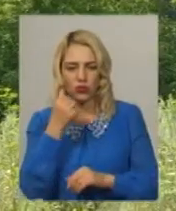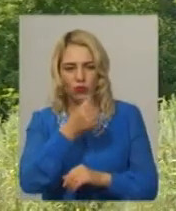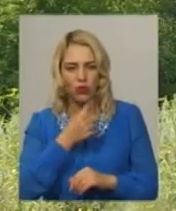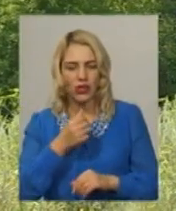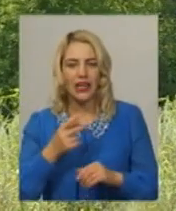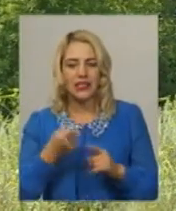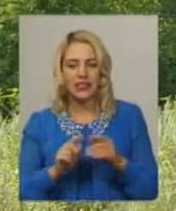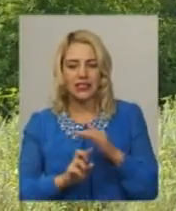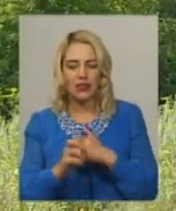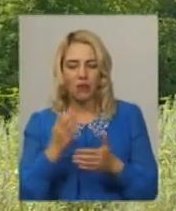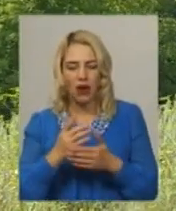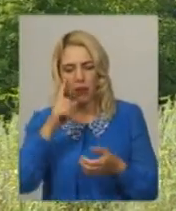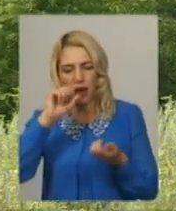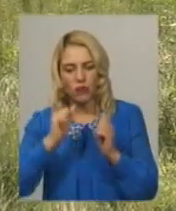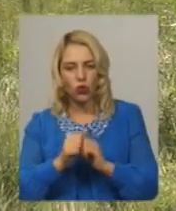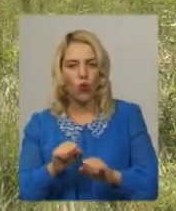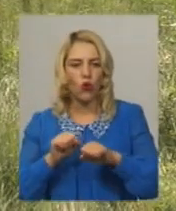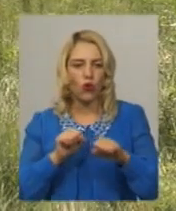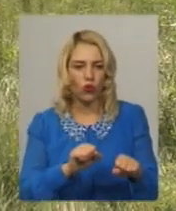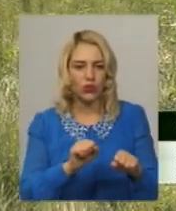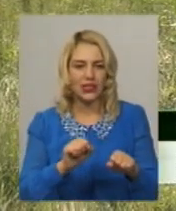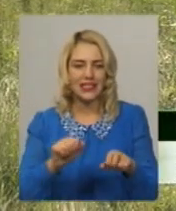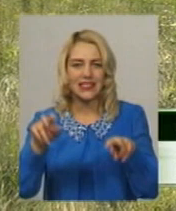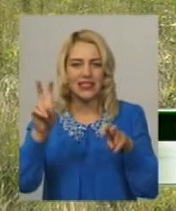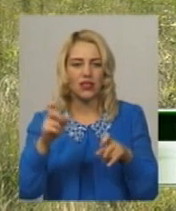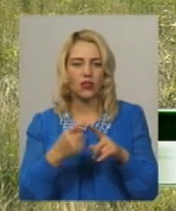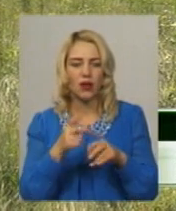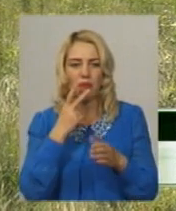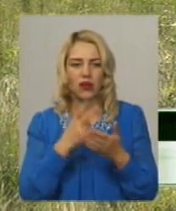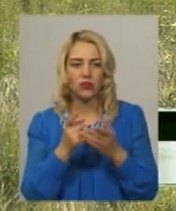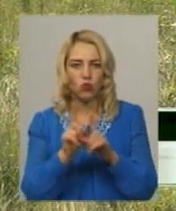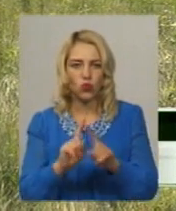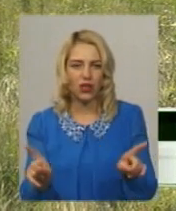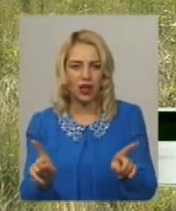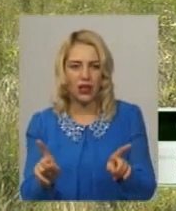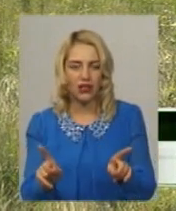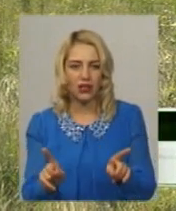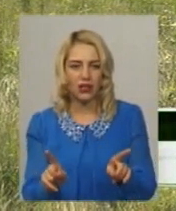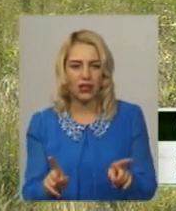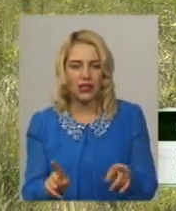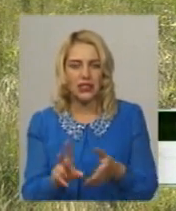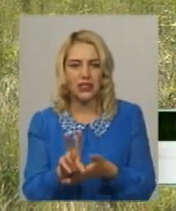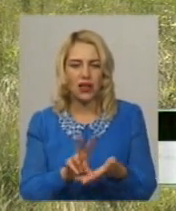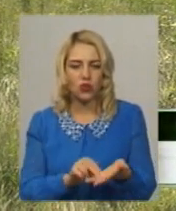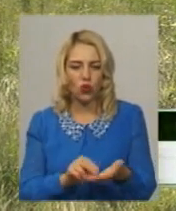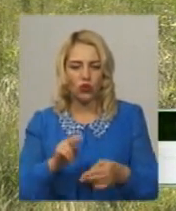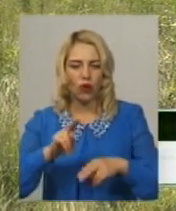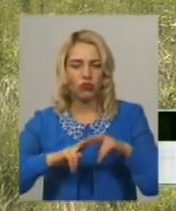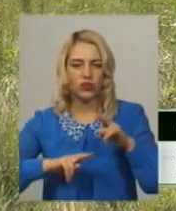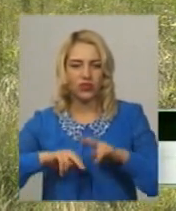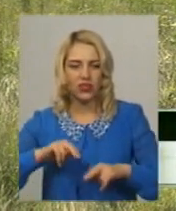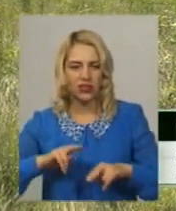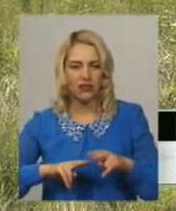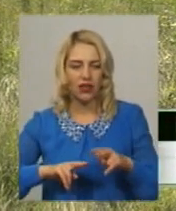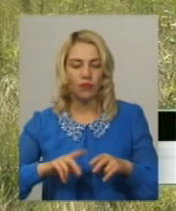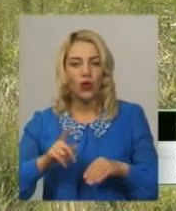Святої Анни має пам'яткоохоронний статус. Вона є, ну як бачимо, унікальним таким зразком будівництва